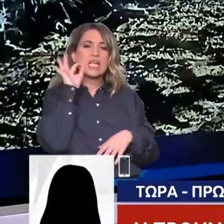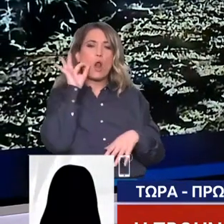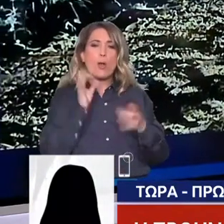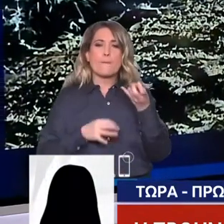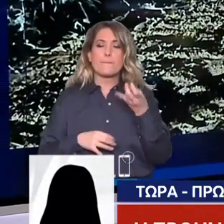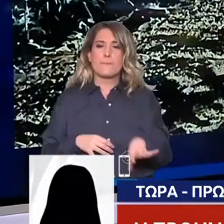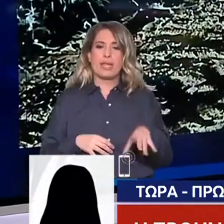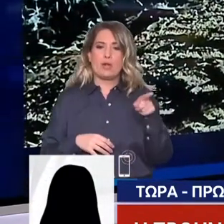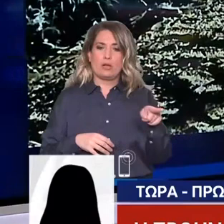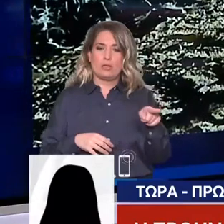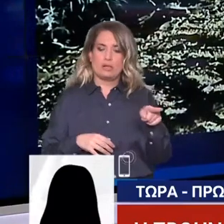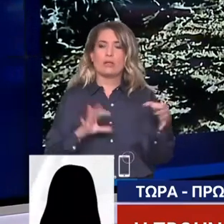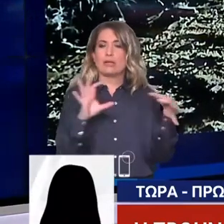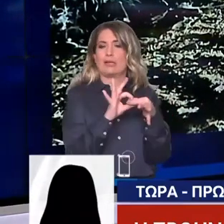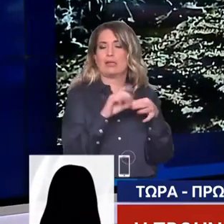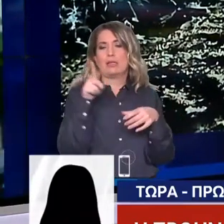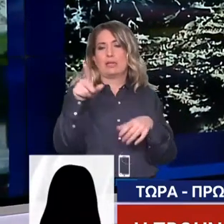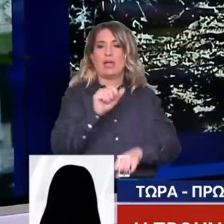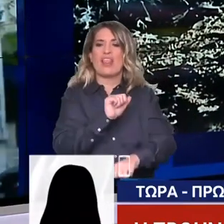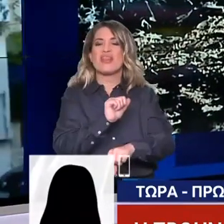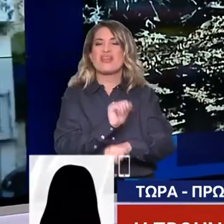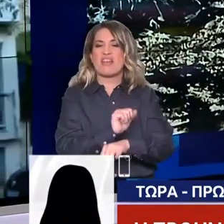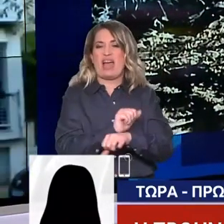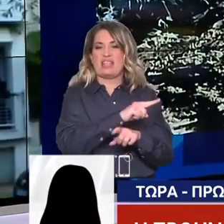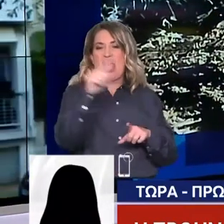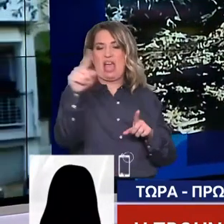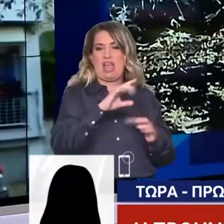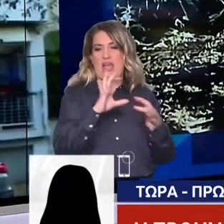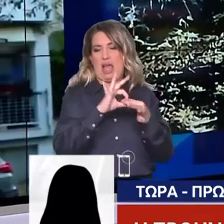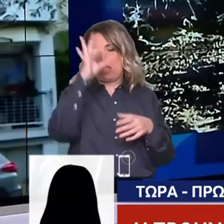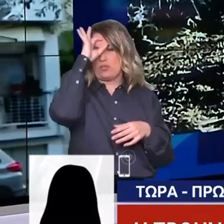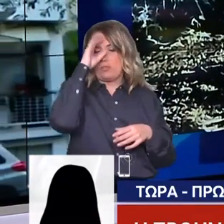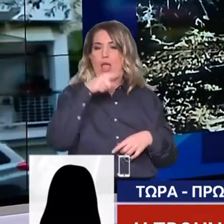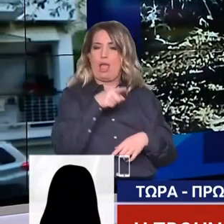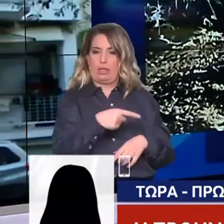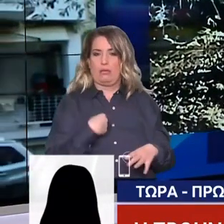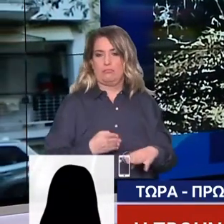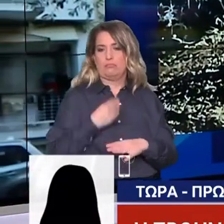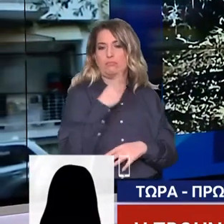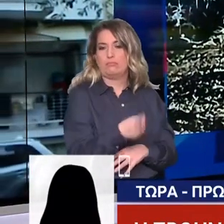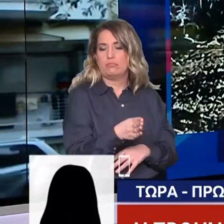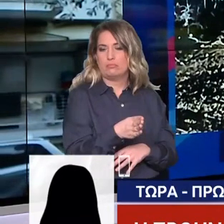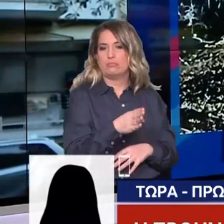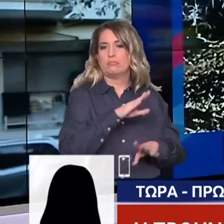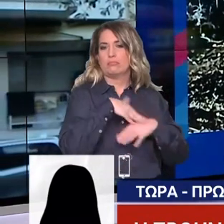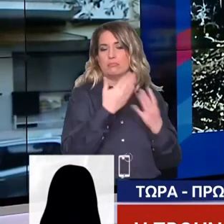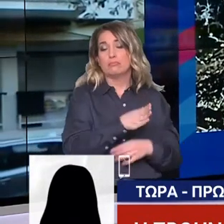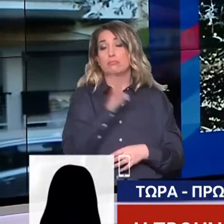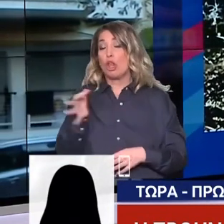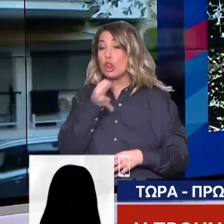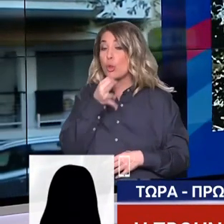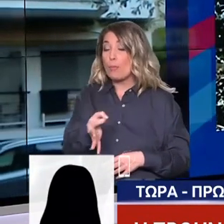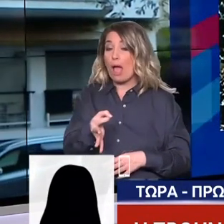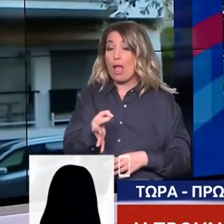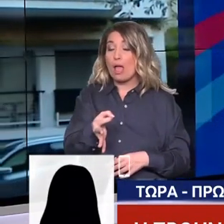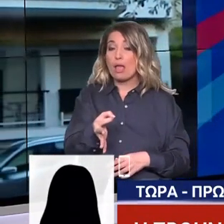στην ιατροδικαστική στα Διαβατά. Μάλιστα. Ένα Πολύχνη. Γιατί μέναμε εκεί. Μετά Τούμπα.